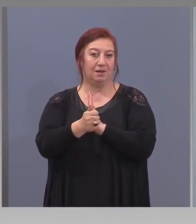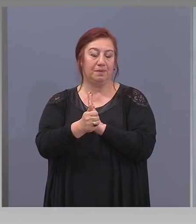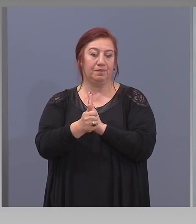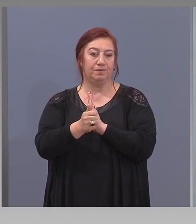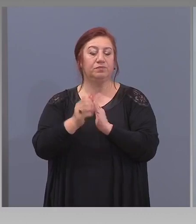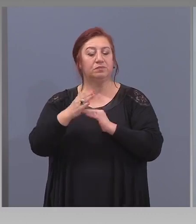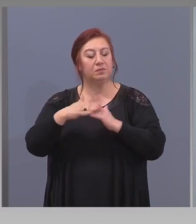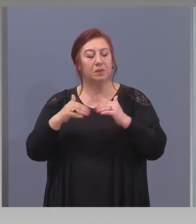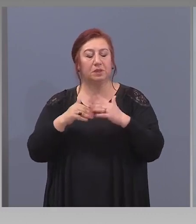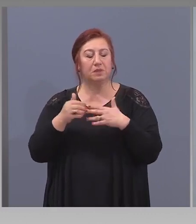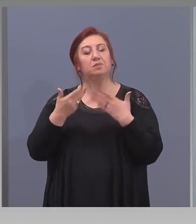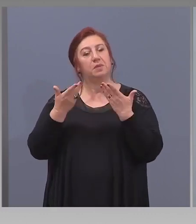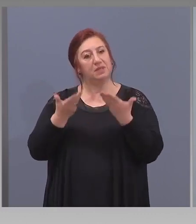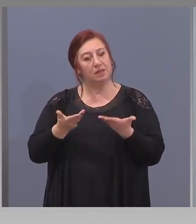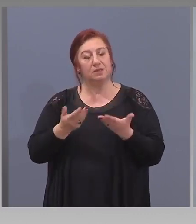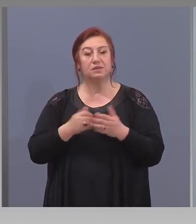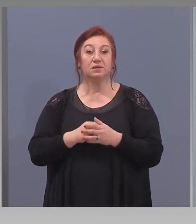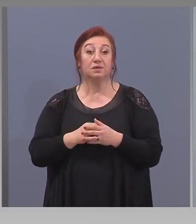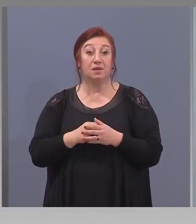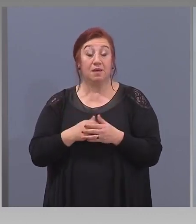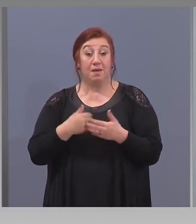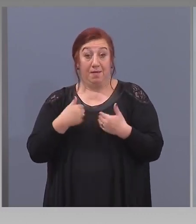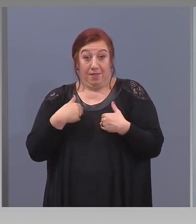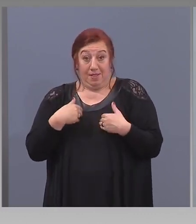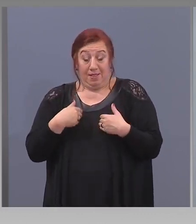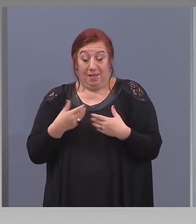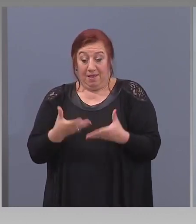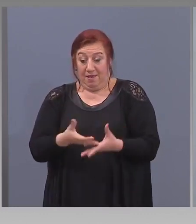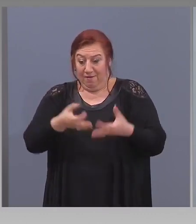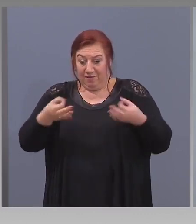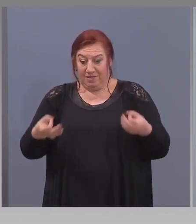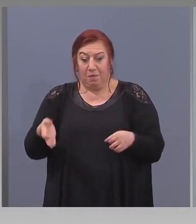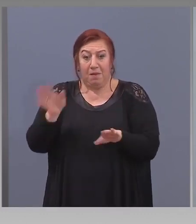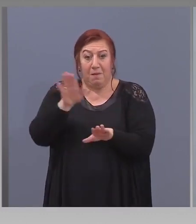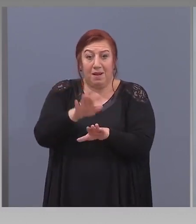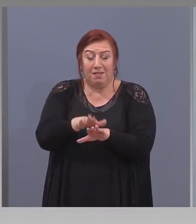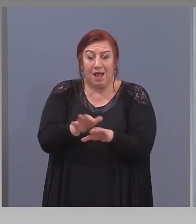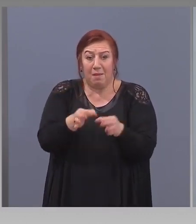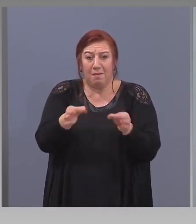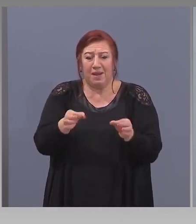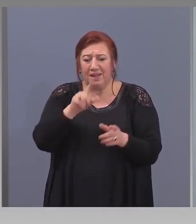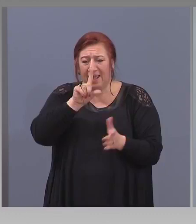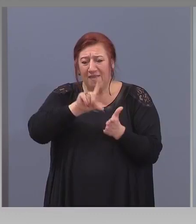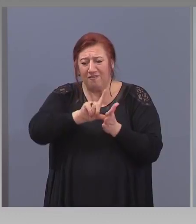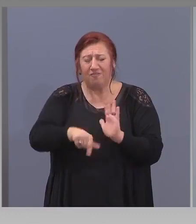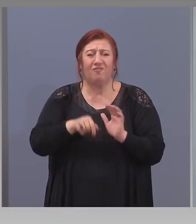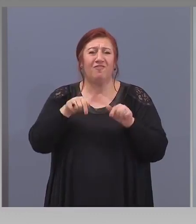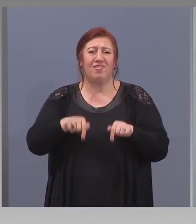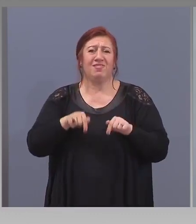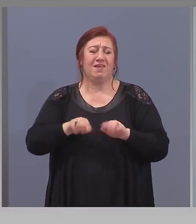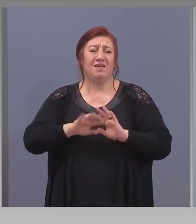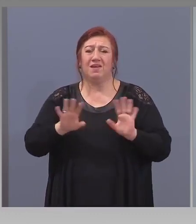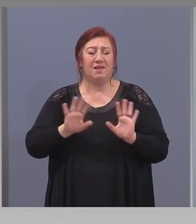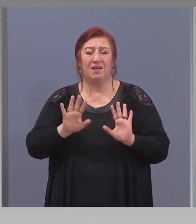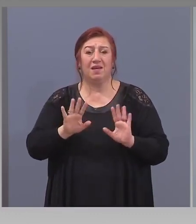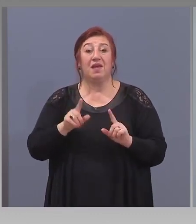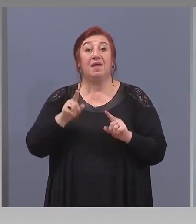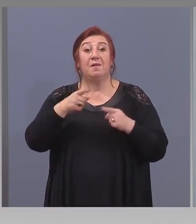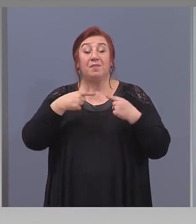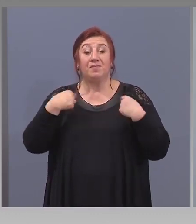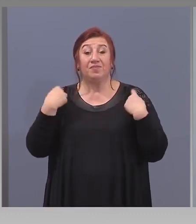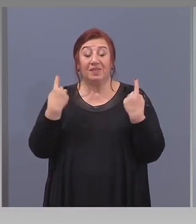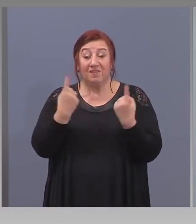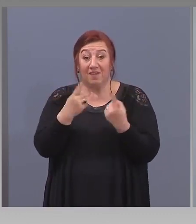експертите. И ги прилагаме на секунда. Нещо повече. Във всичките, и вие